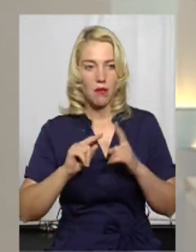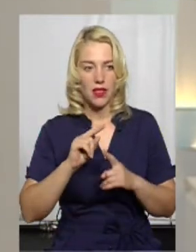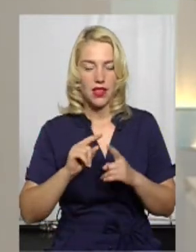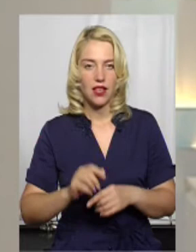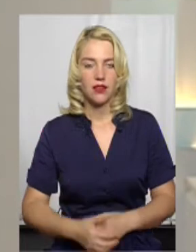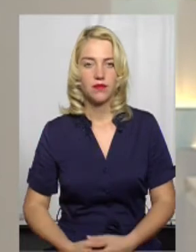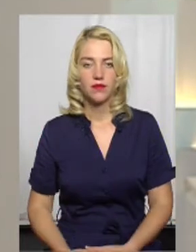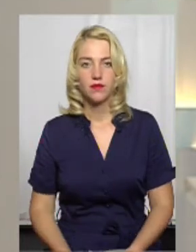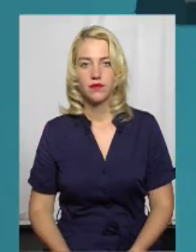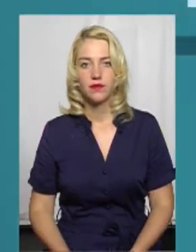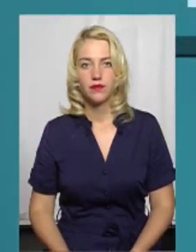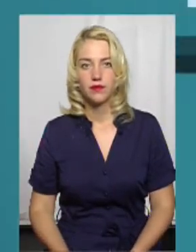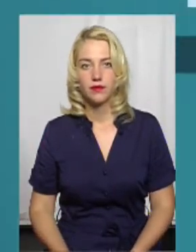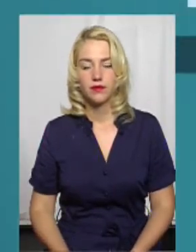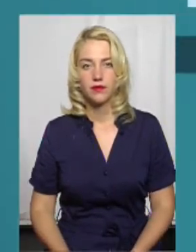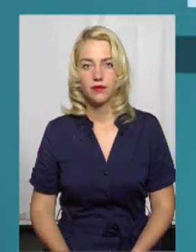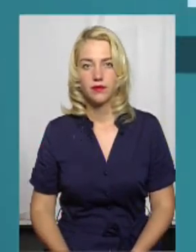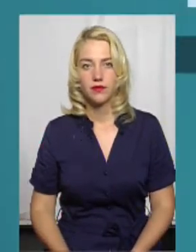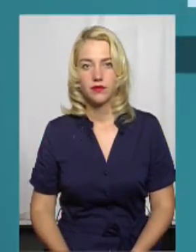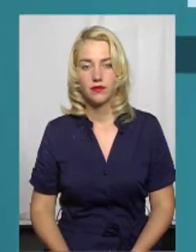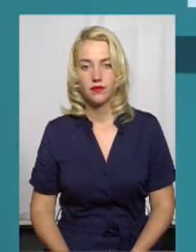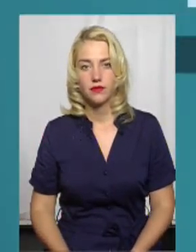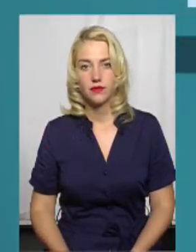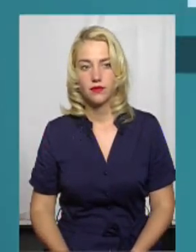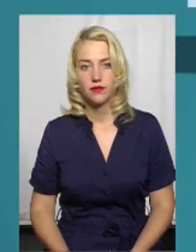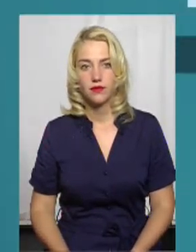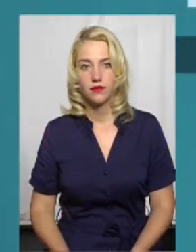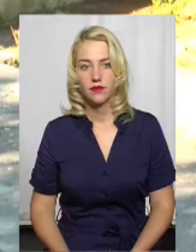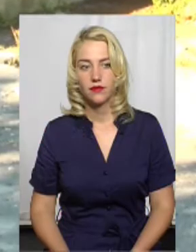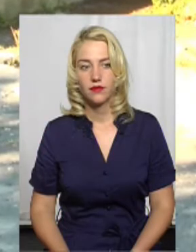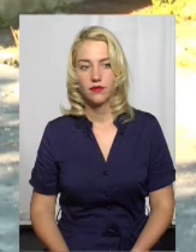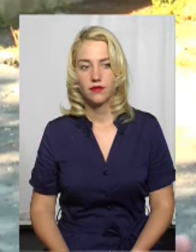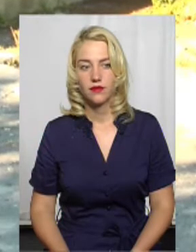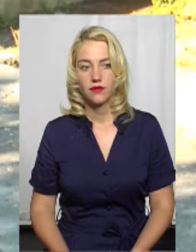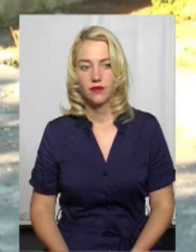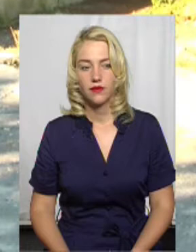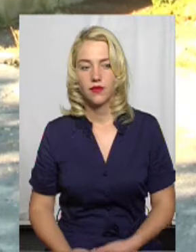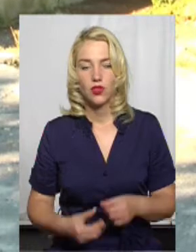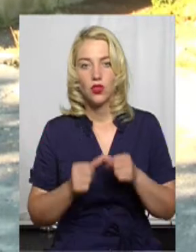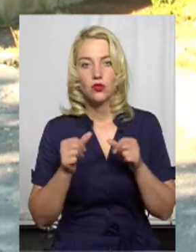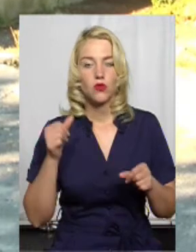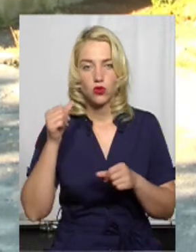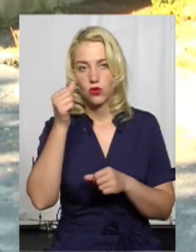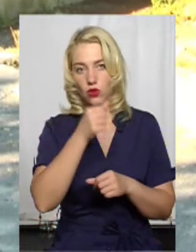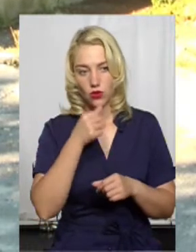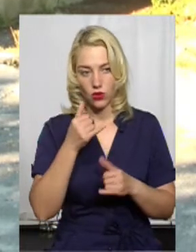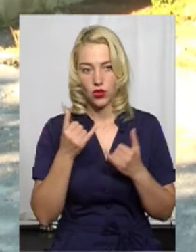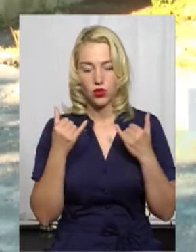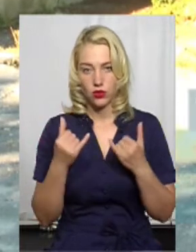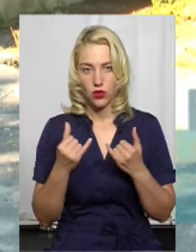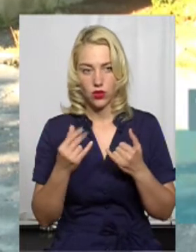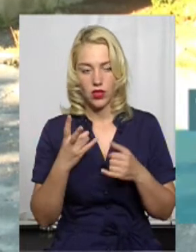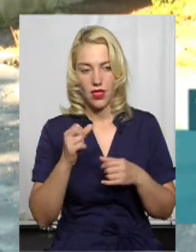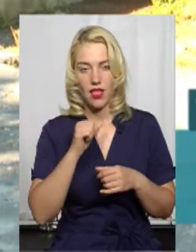згадували. Слухаємо. з прошлого року і сьогодні